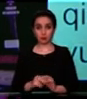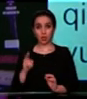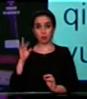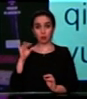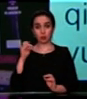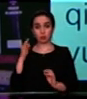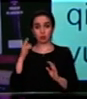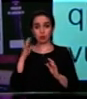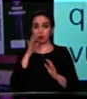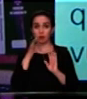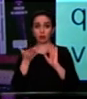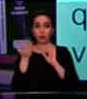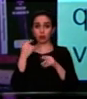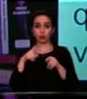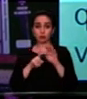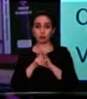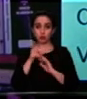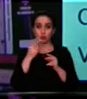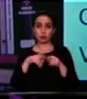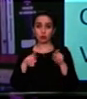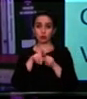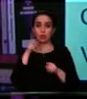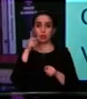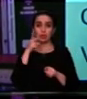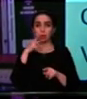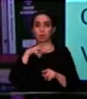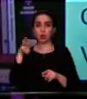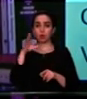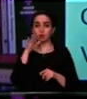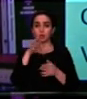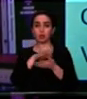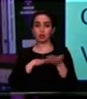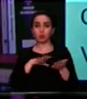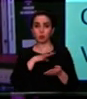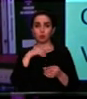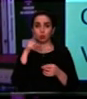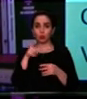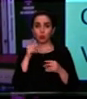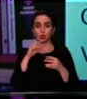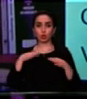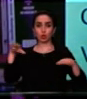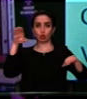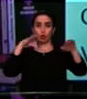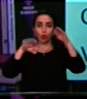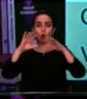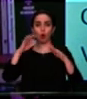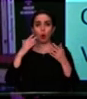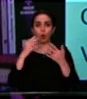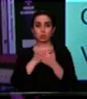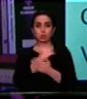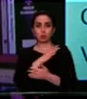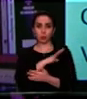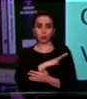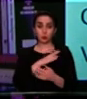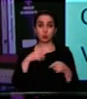Protrozoy erasiga keladigan bo'lsak, ushbu era 2000 million yil davom etgan. Bu erada tog' hosil bo'lish jarayonlari